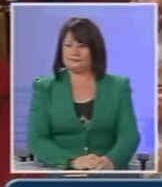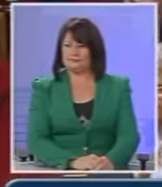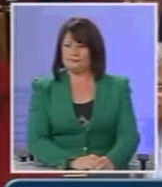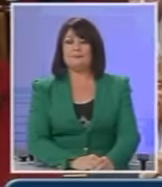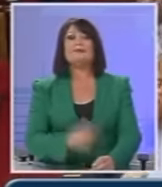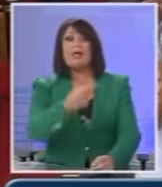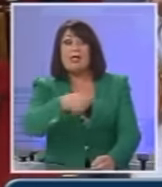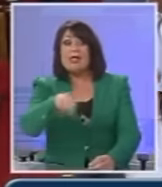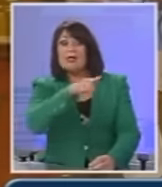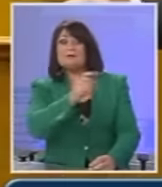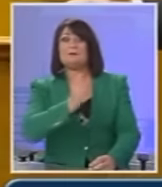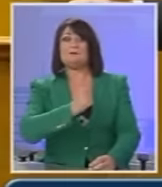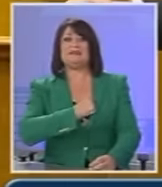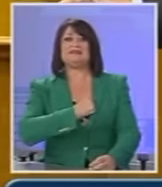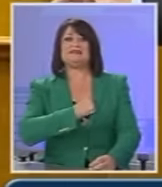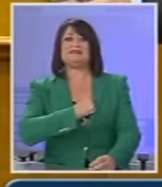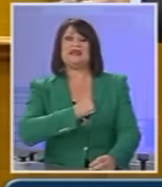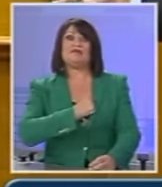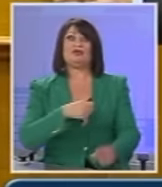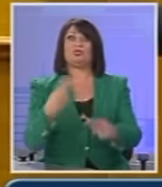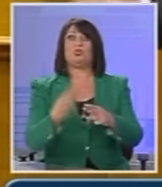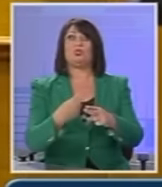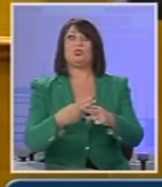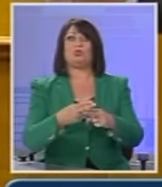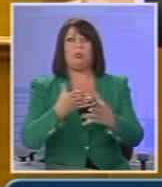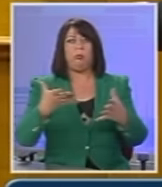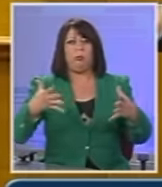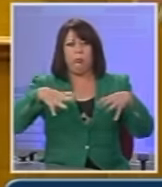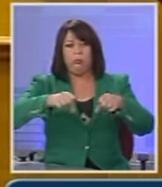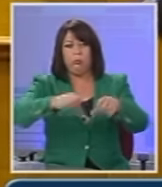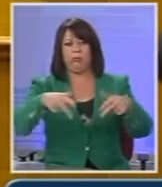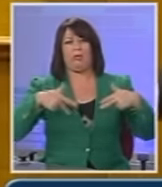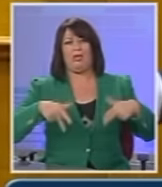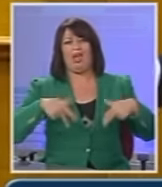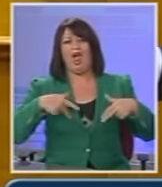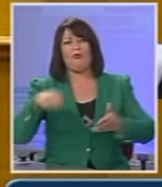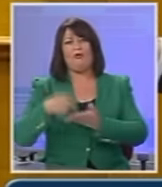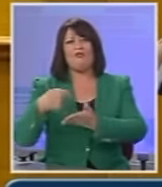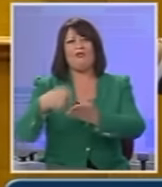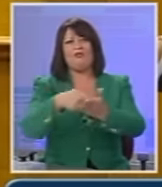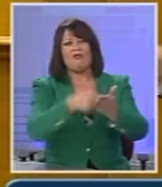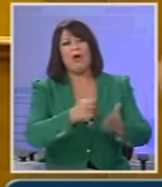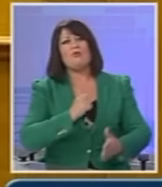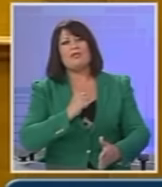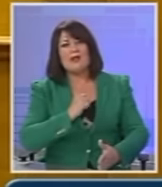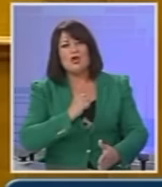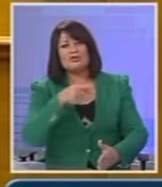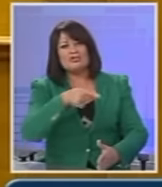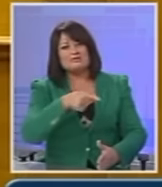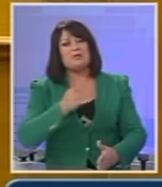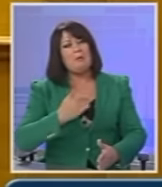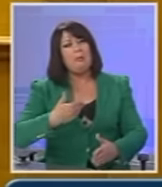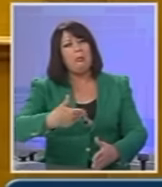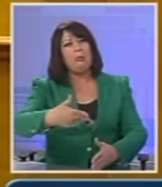Εσείς πιστεύετε στο μεγάλο και αναποτελεσματικό κράτος το οποίο θα συντηρείται με πολλούς φόρους από την ιδιωτική πρωτοβουλία. Εμείς πιστεύουμε